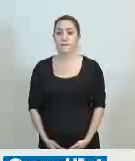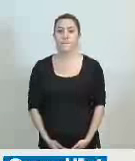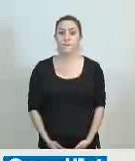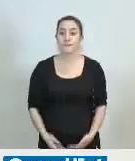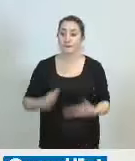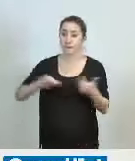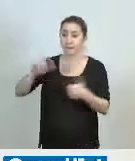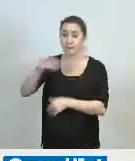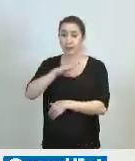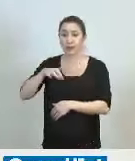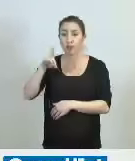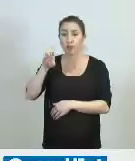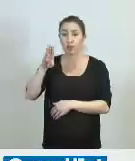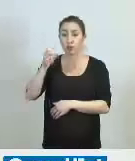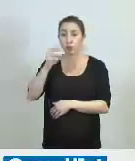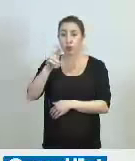La parole est à Valérie Debord.